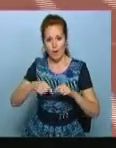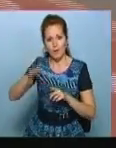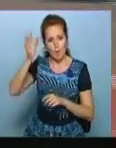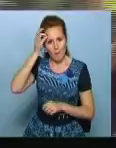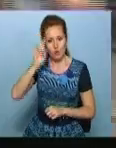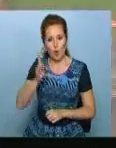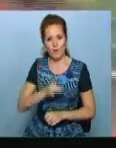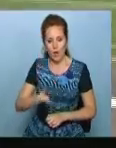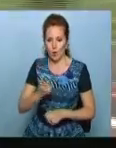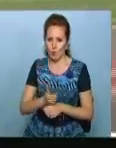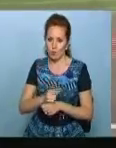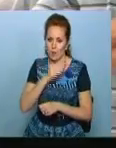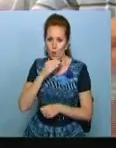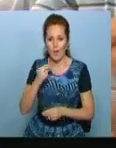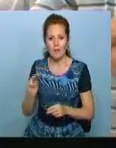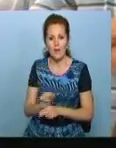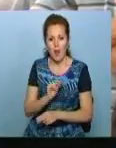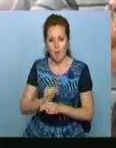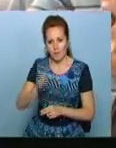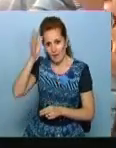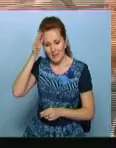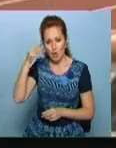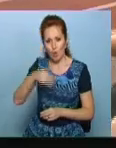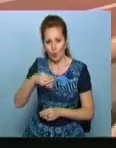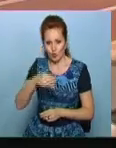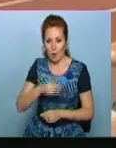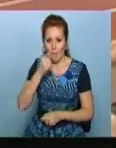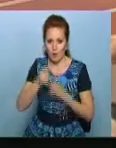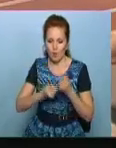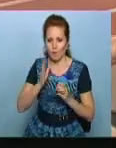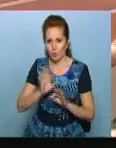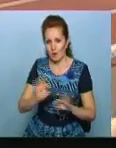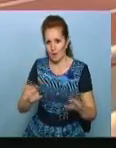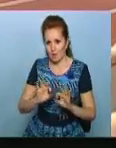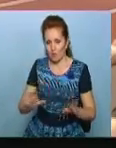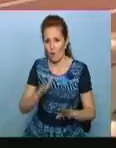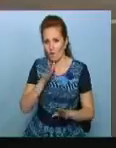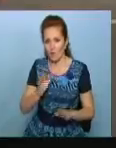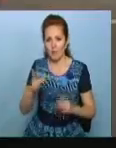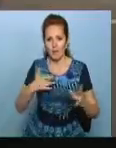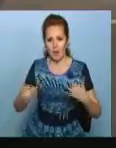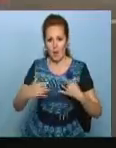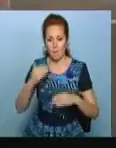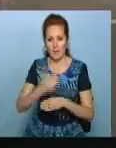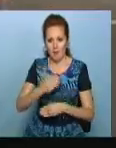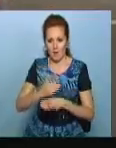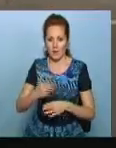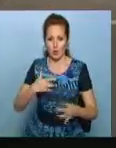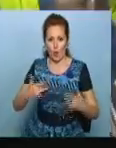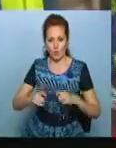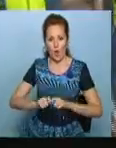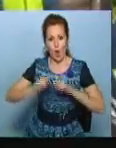в районе много целебных источников. Подробнее о них будет рассказано во время театрализованного представления на торжественном открытии игр.